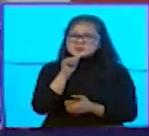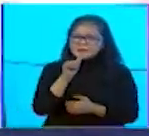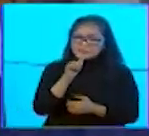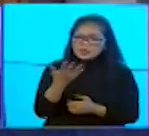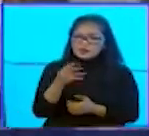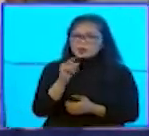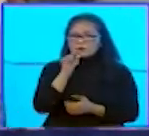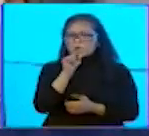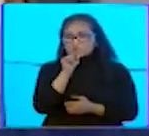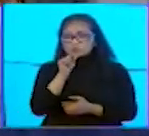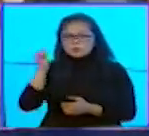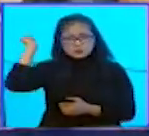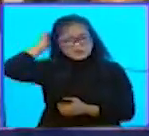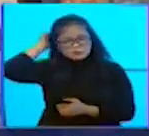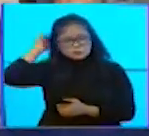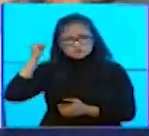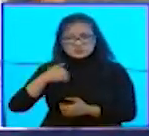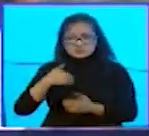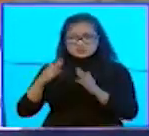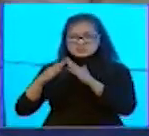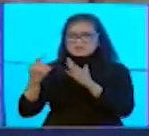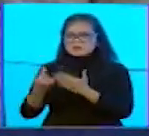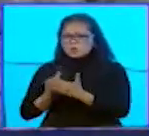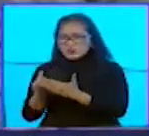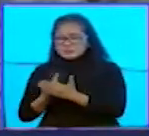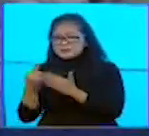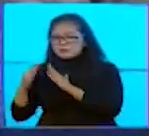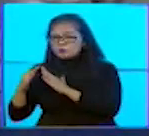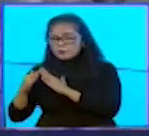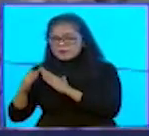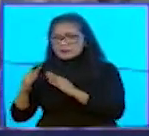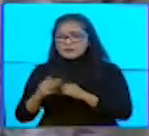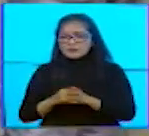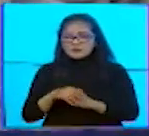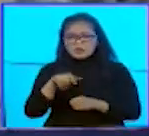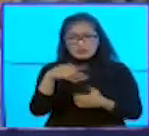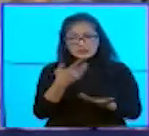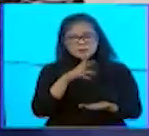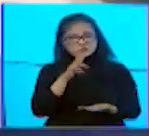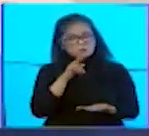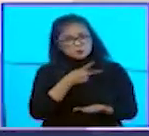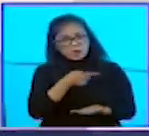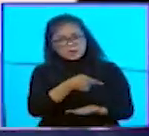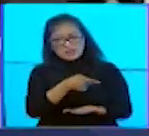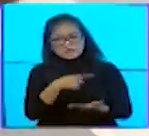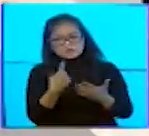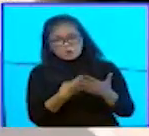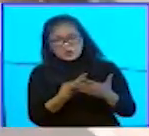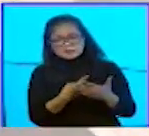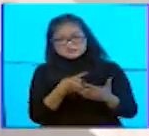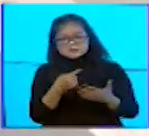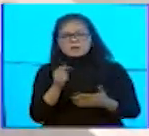di rumah. Sering ya, Bang? Iya, ada. Ada saudara yang isoman atau apa? Iya, ada yang lagi sakit.